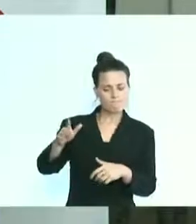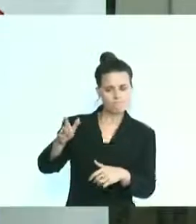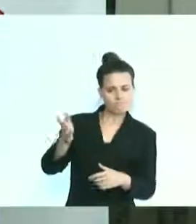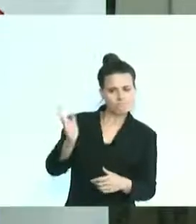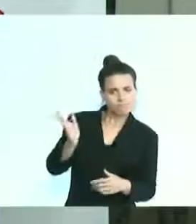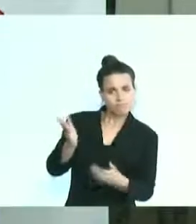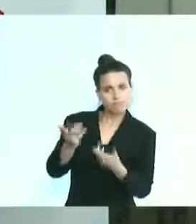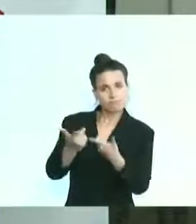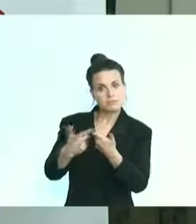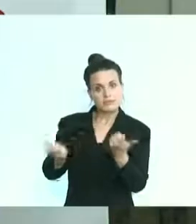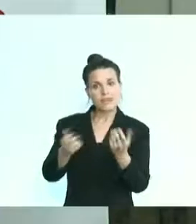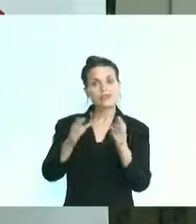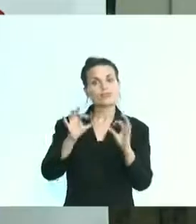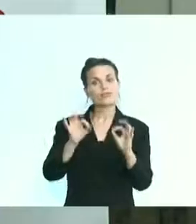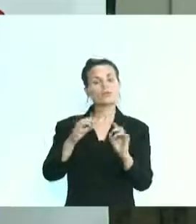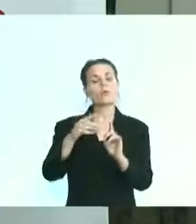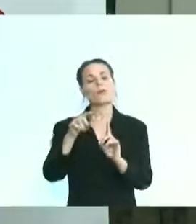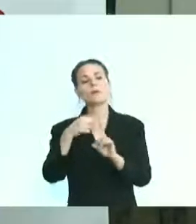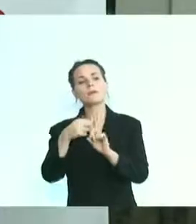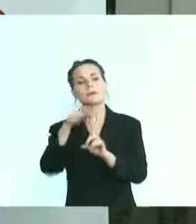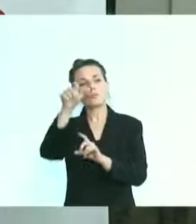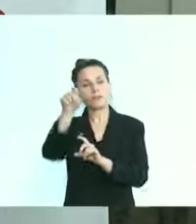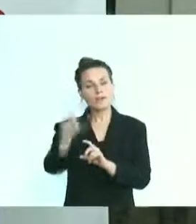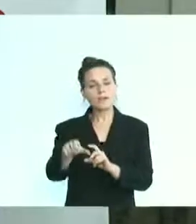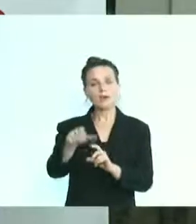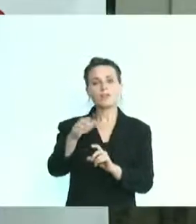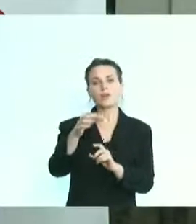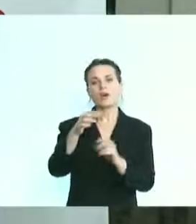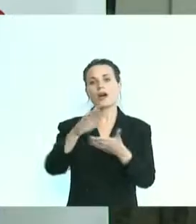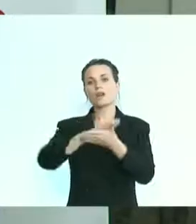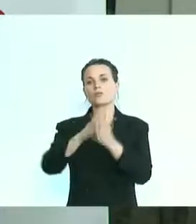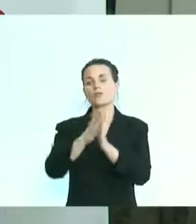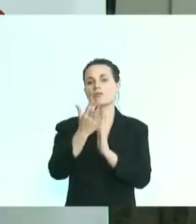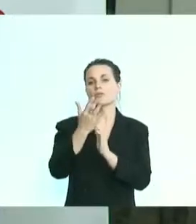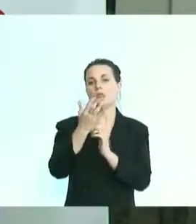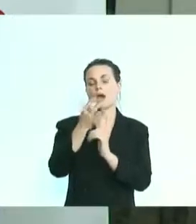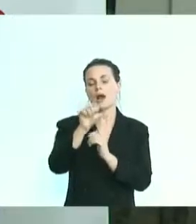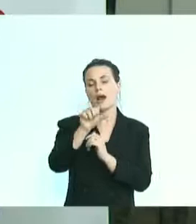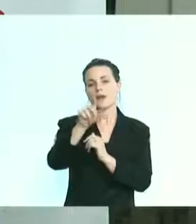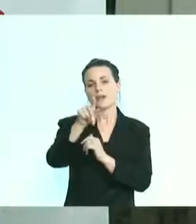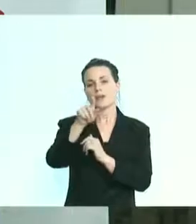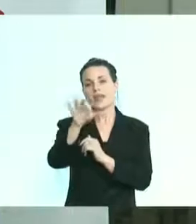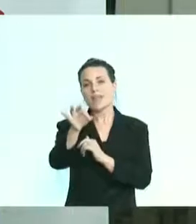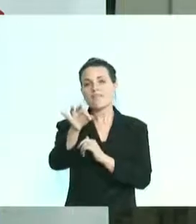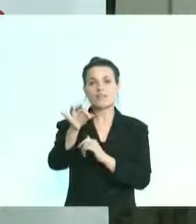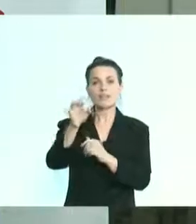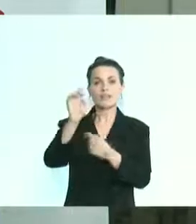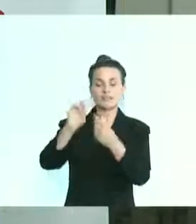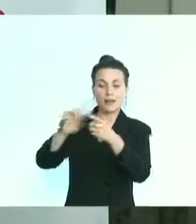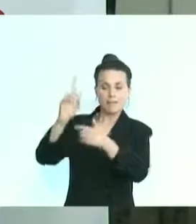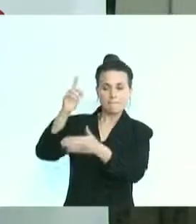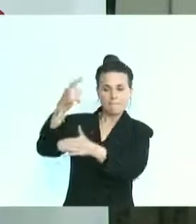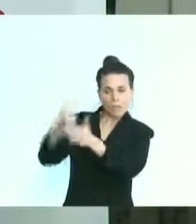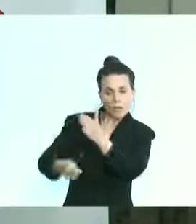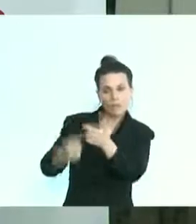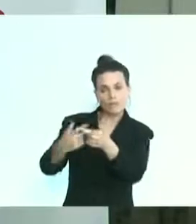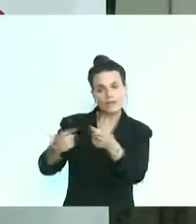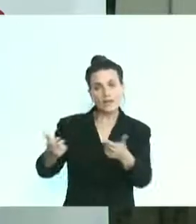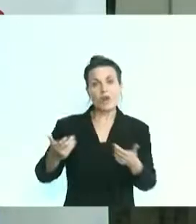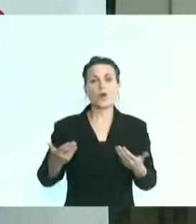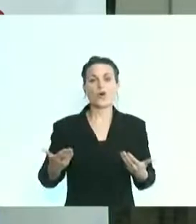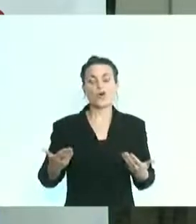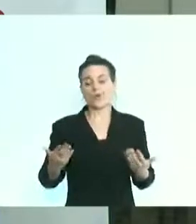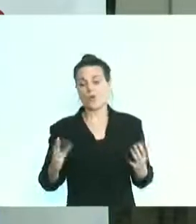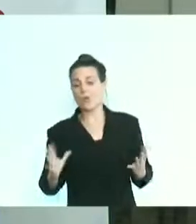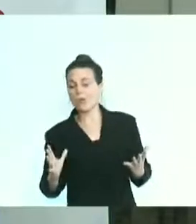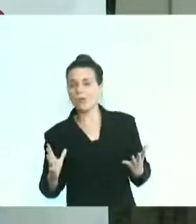France Handicap, sur la nécessité ou pas de verbaliser. Aujourd'hui, ce que l'on veut, suite à cette crise sanitaire, économique et sociale, c'est de